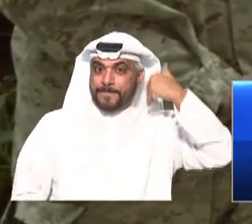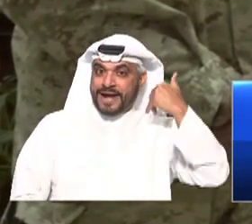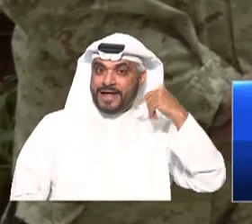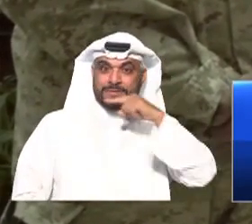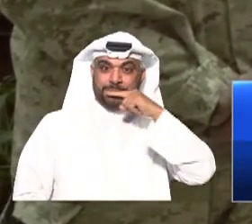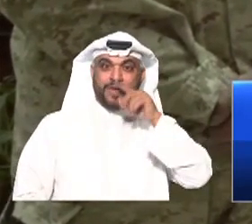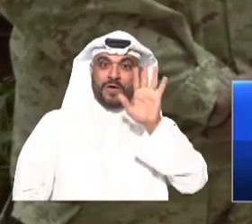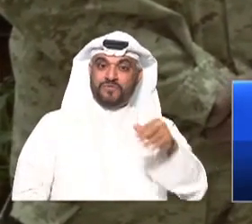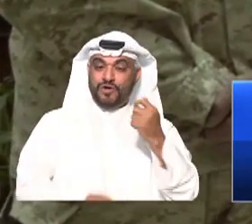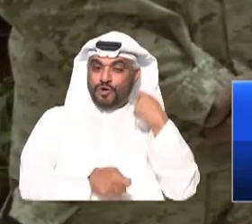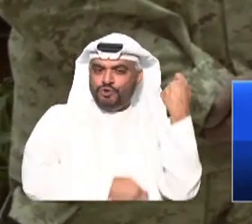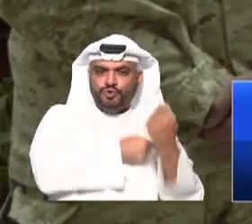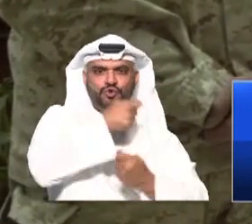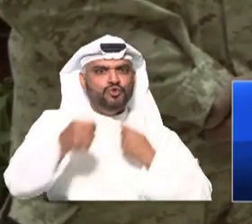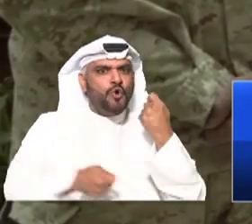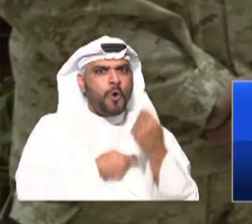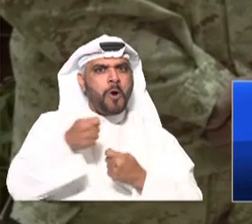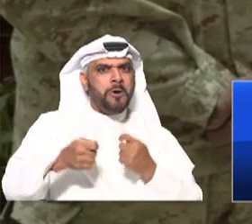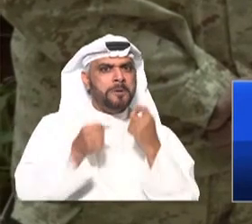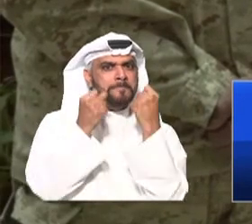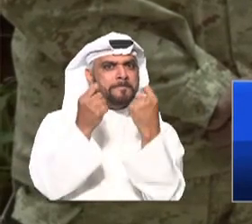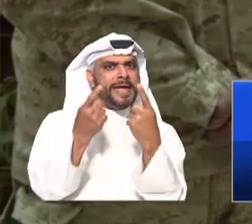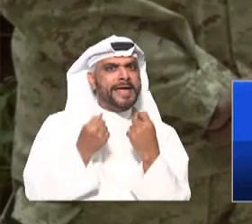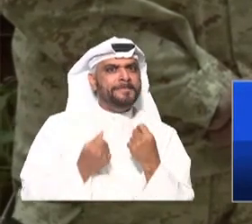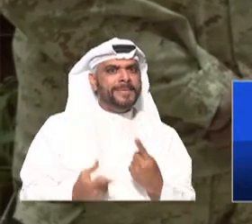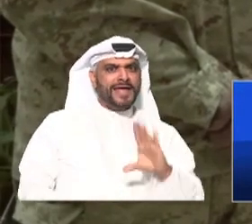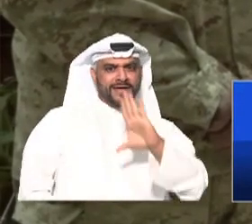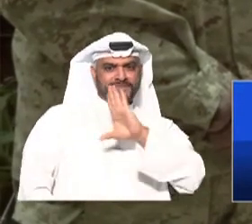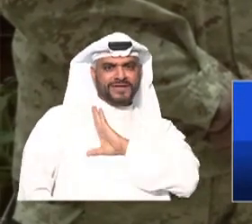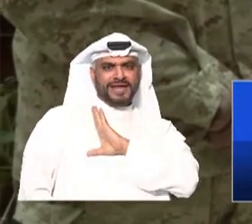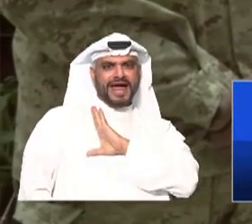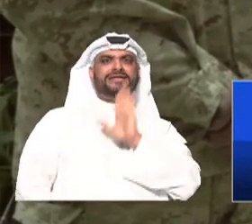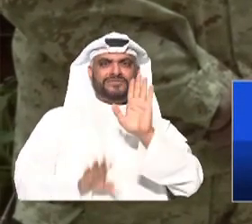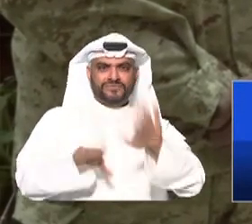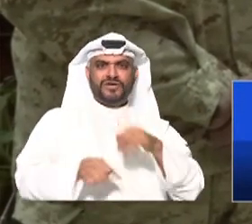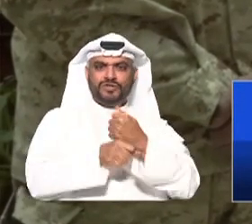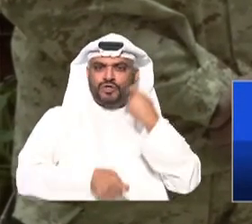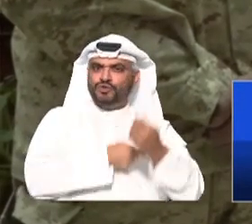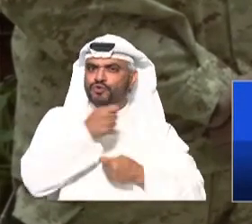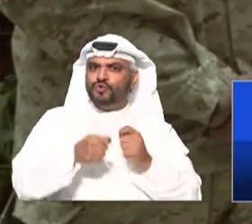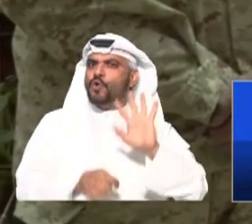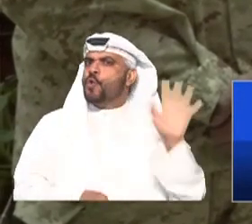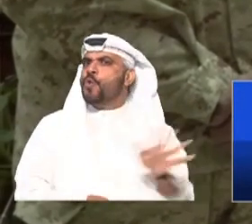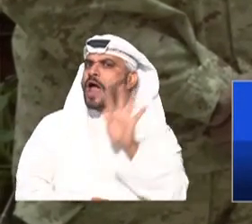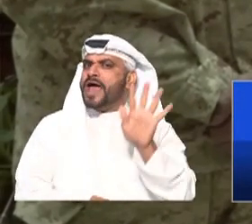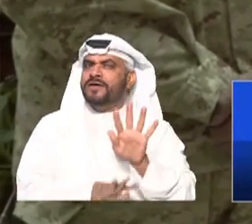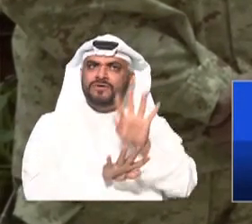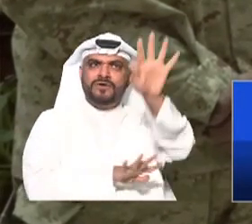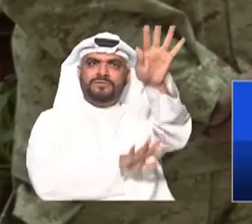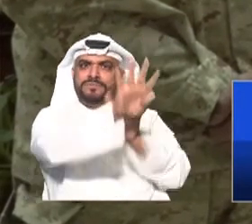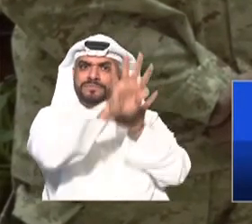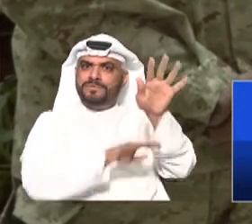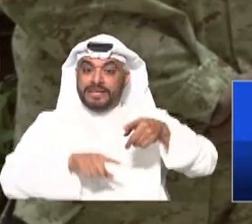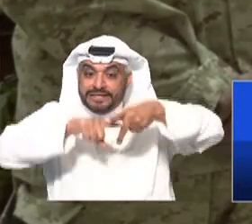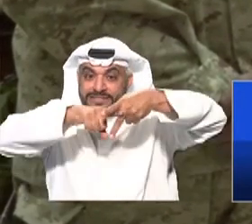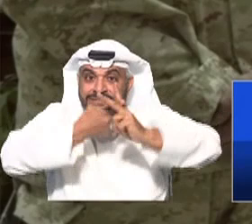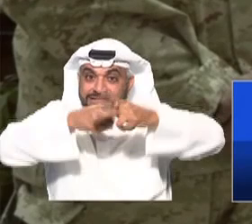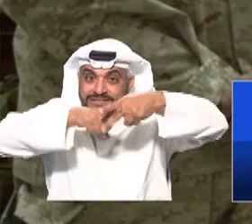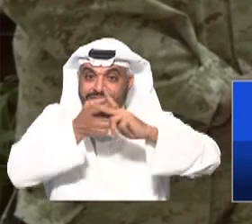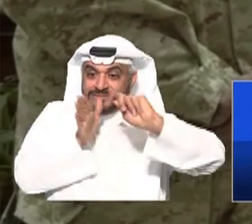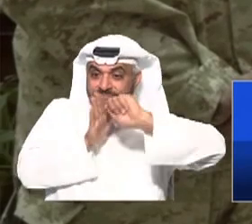في الورش الفنية، مشاهدة العسكرية، ورش الدفاع الجوي، صيانة الباتريوت